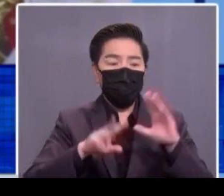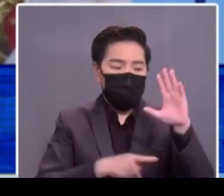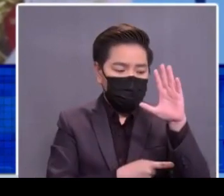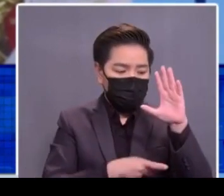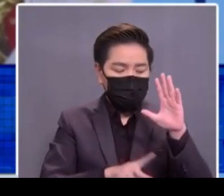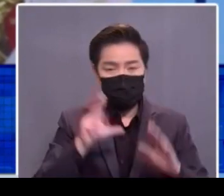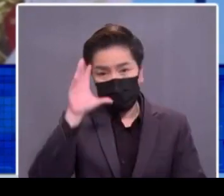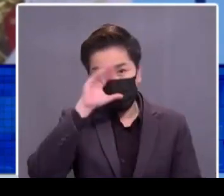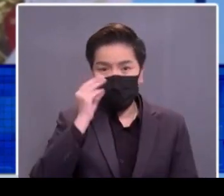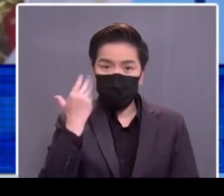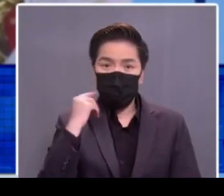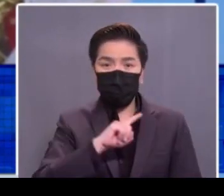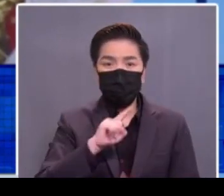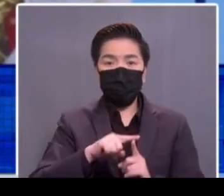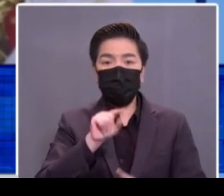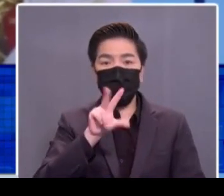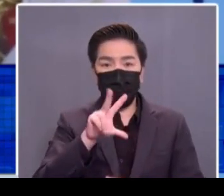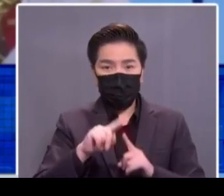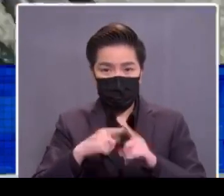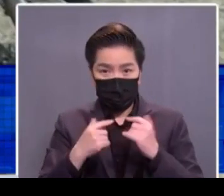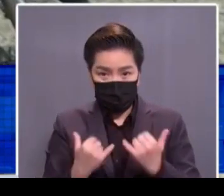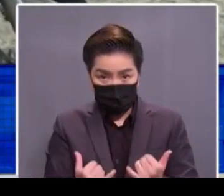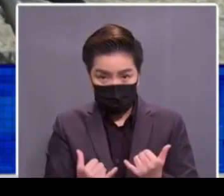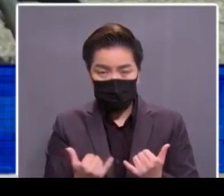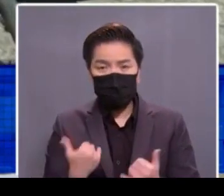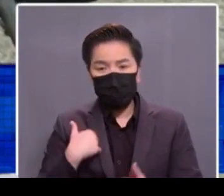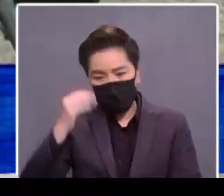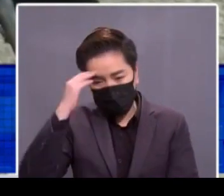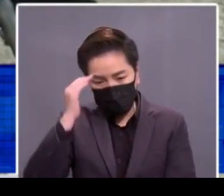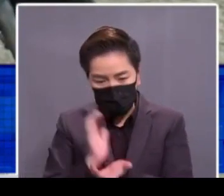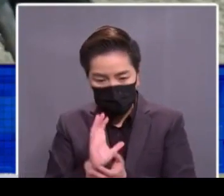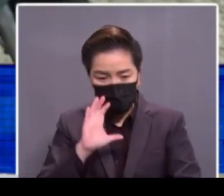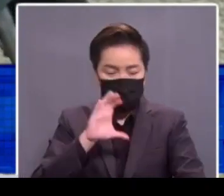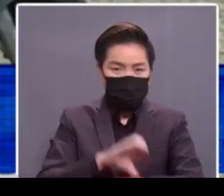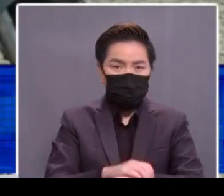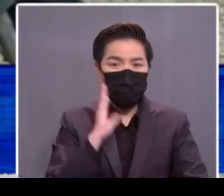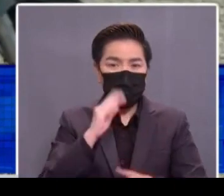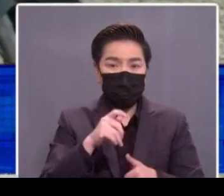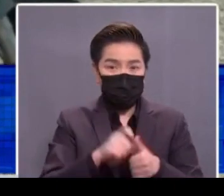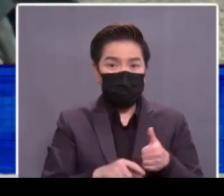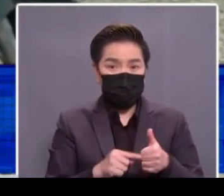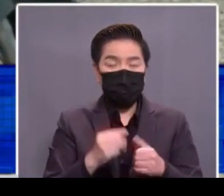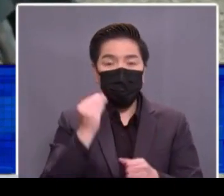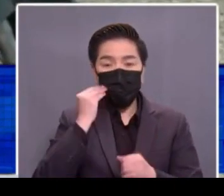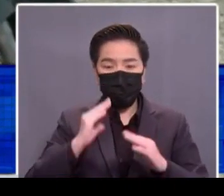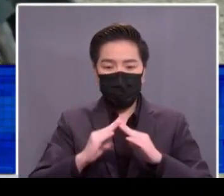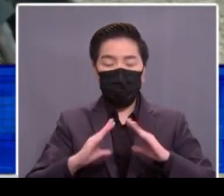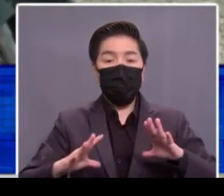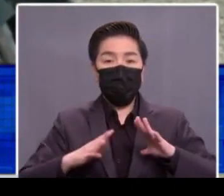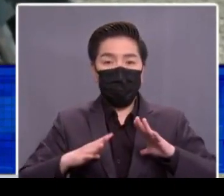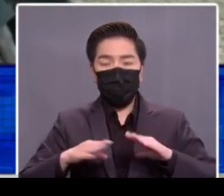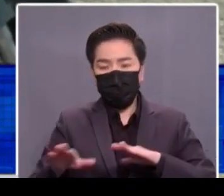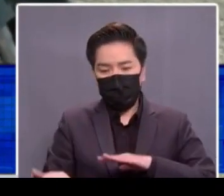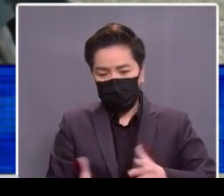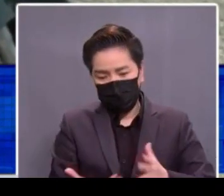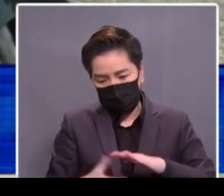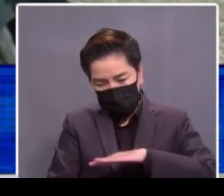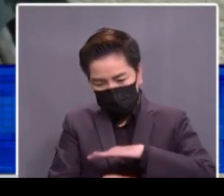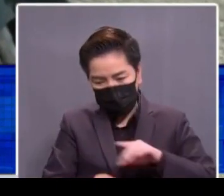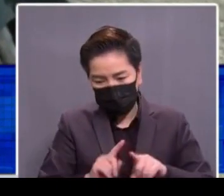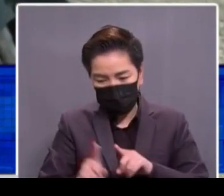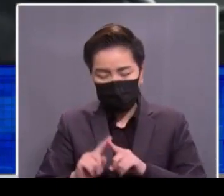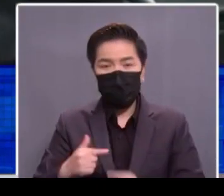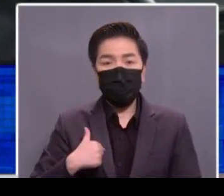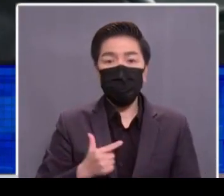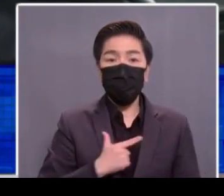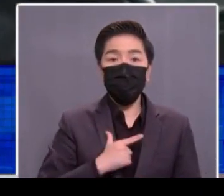างดึกของวันที่23ตุลาคมที่ผ่านมาโดยตำรวจเข้าจับกุมตัวนายองชายได้ภายในบ้านพักคนงานพร้อมของกลางเป็นทอง